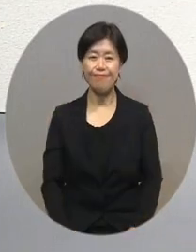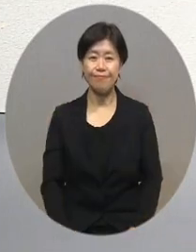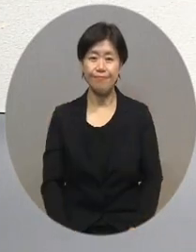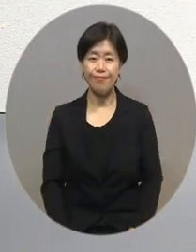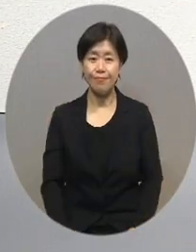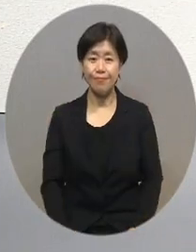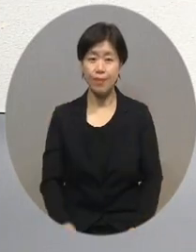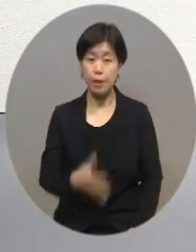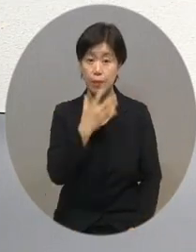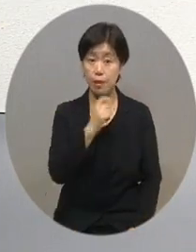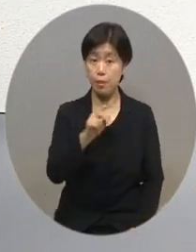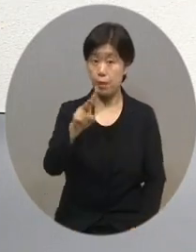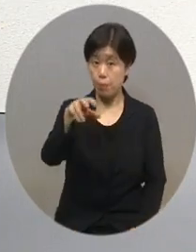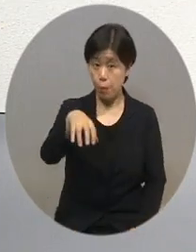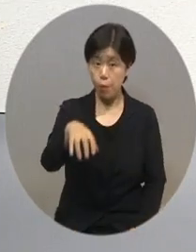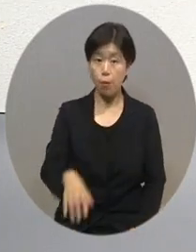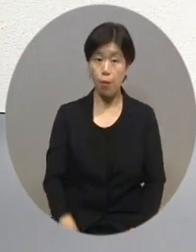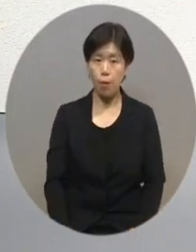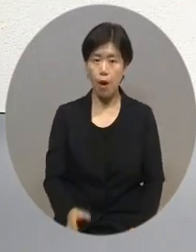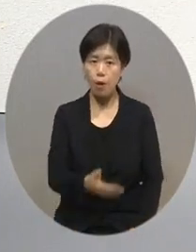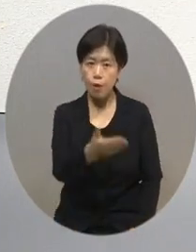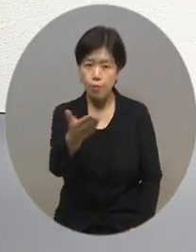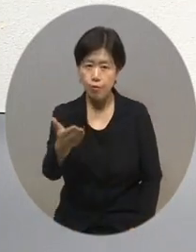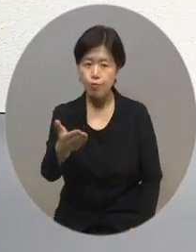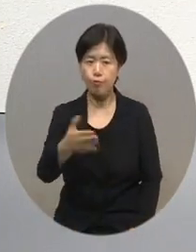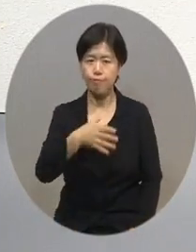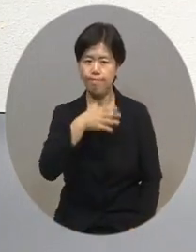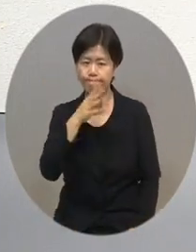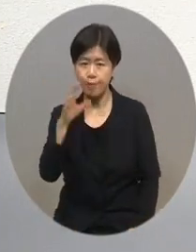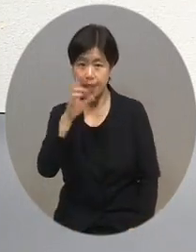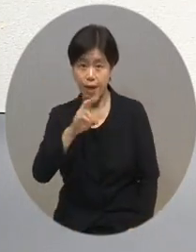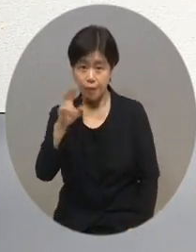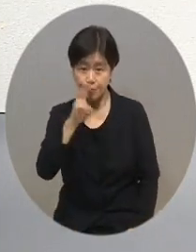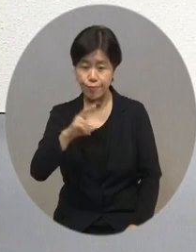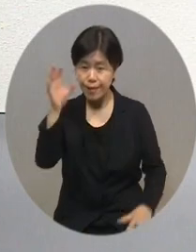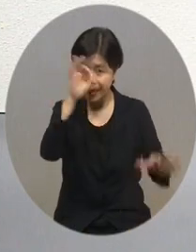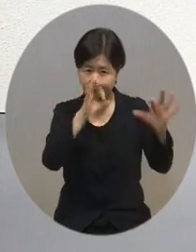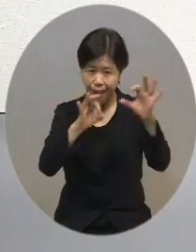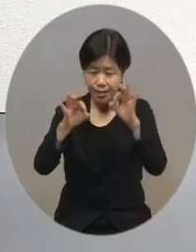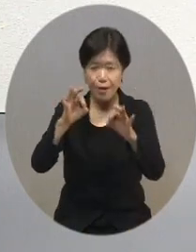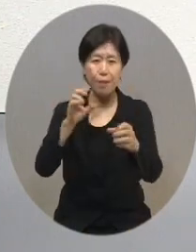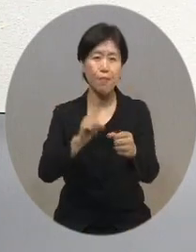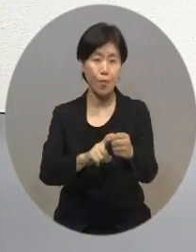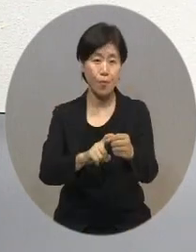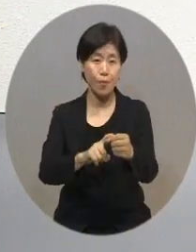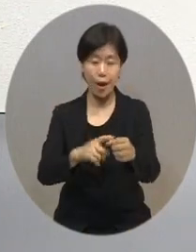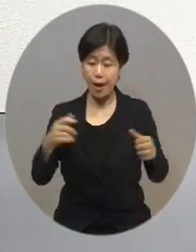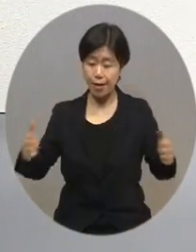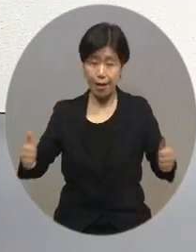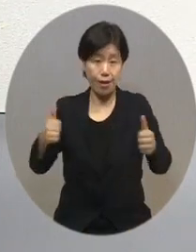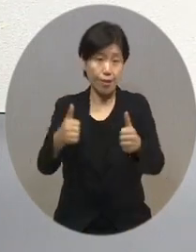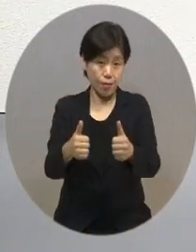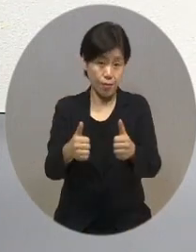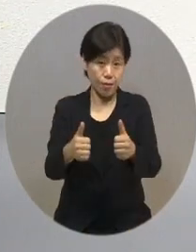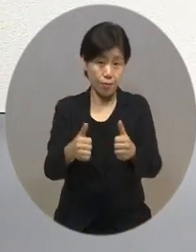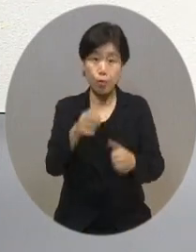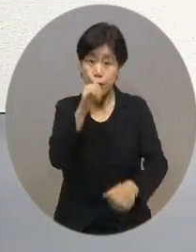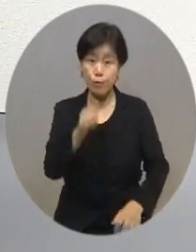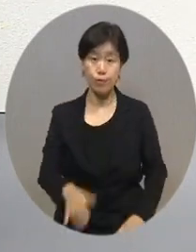자, 복지TV에서요, 이 숨은 실버 가수를 찾기 위해서 예선전을 진행한다고